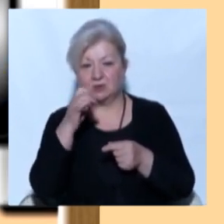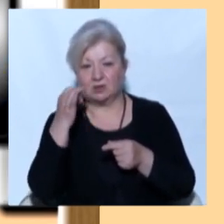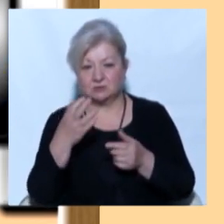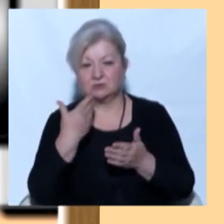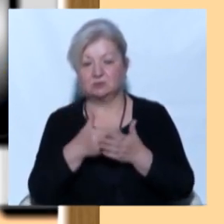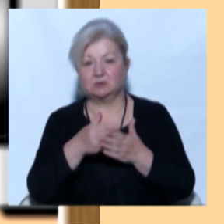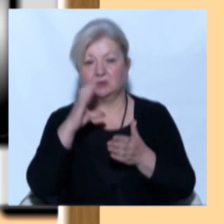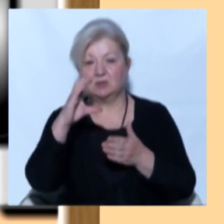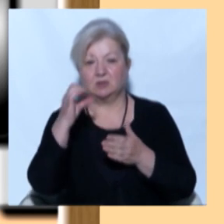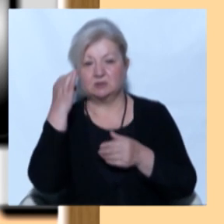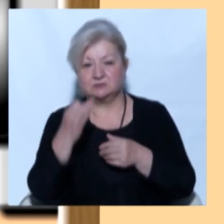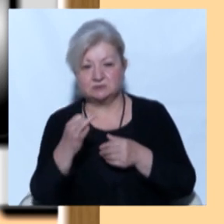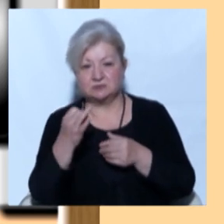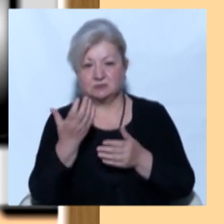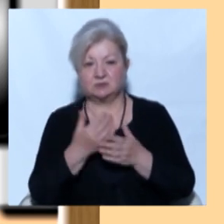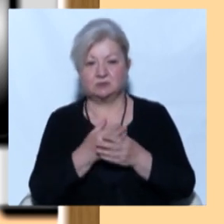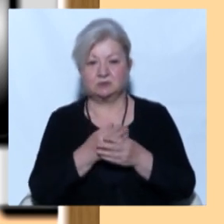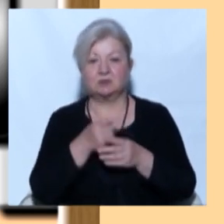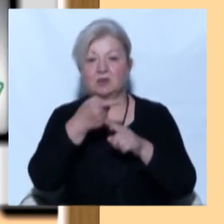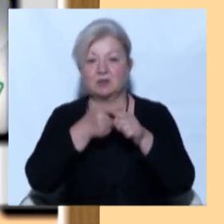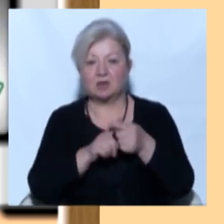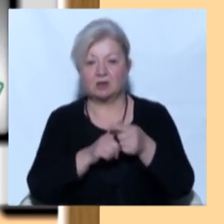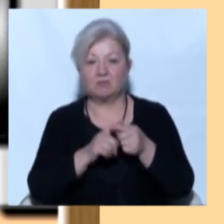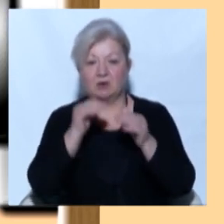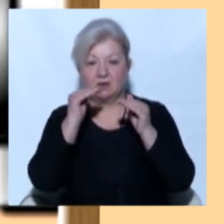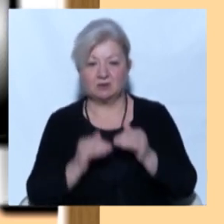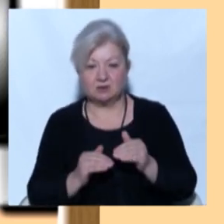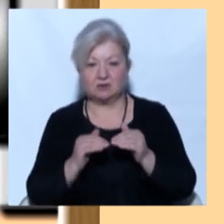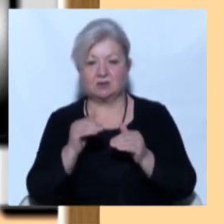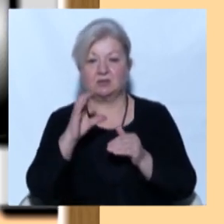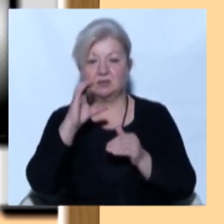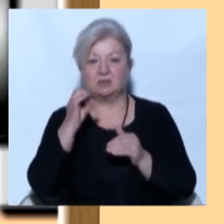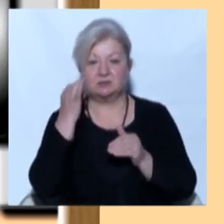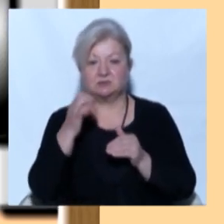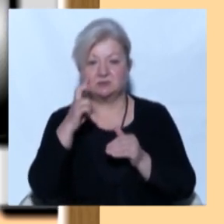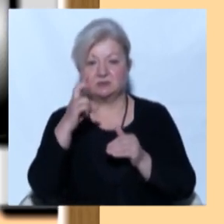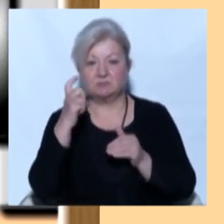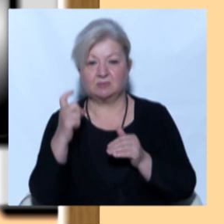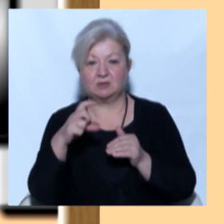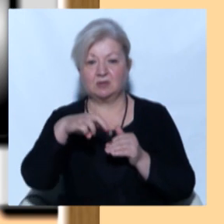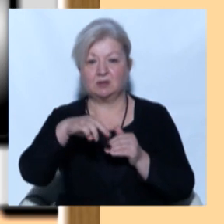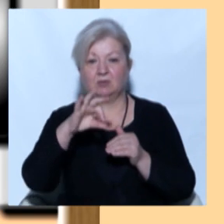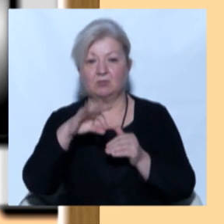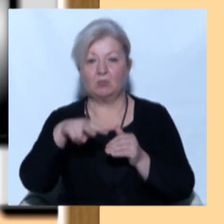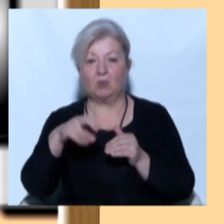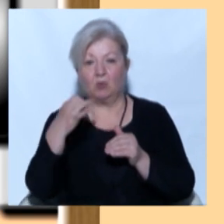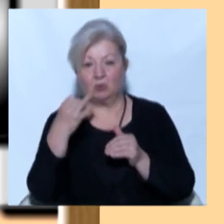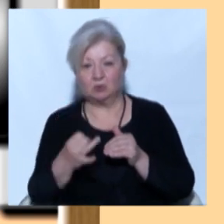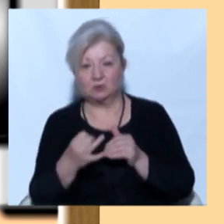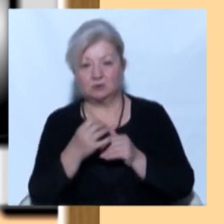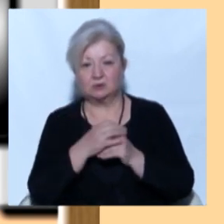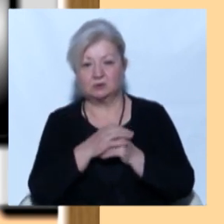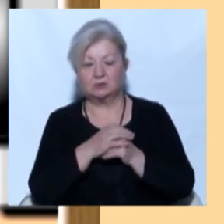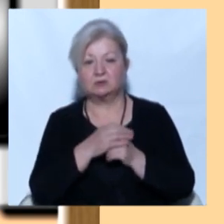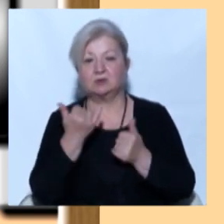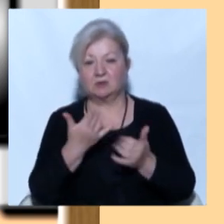ნახევარ ტონით ნაკლები სი ბემოლი. აი ახლა მე მინდა ასეთი მაგალითი